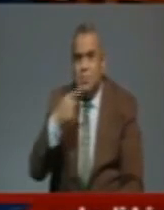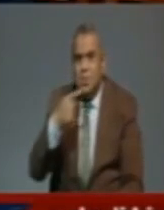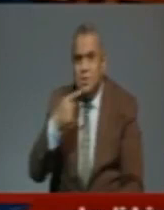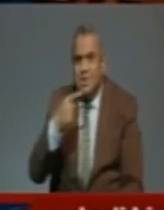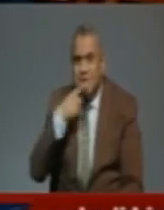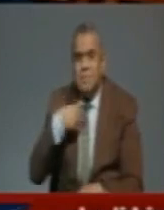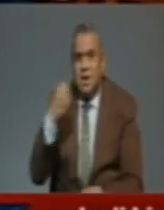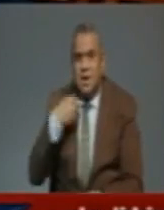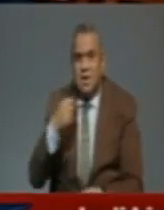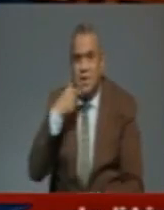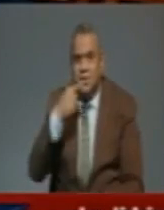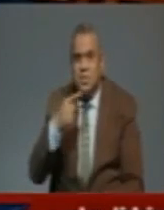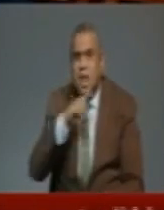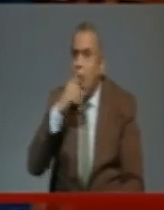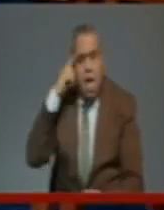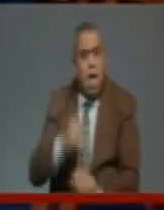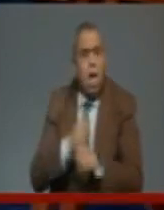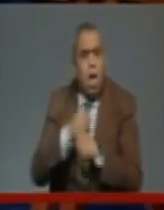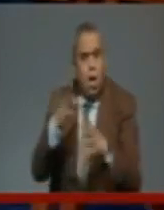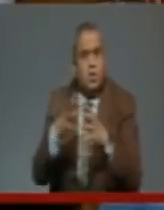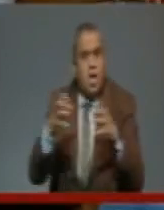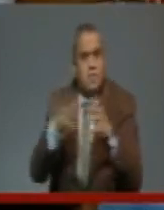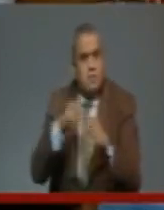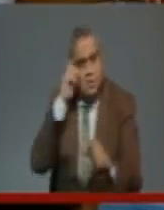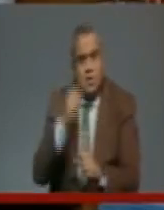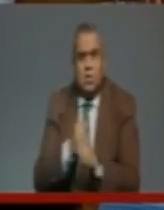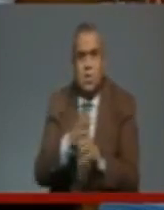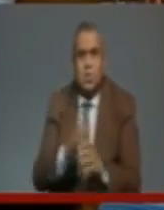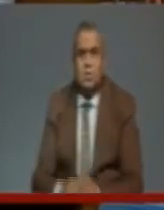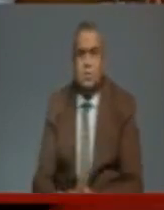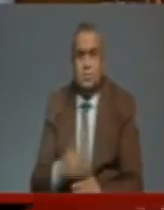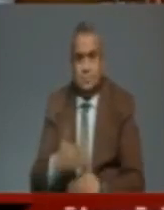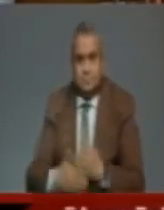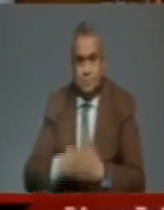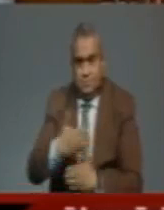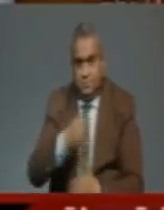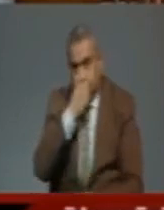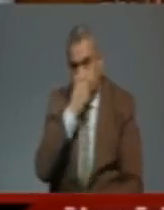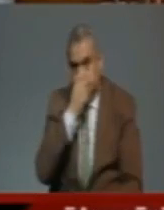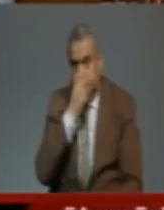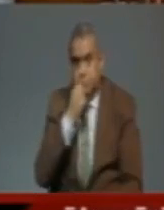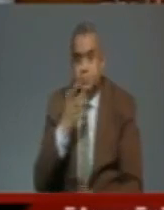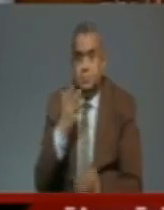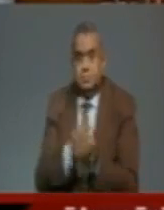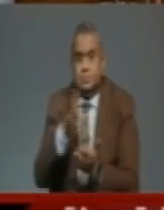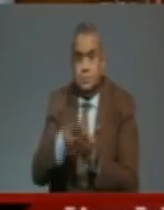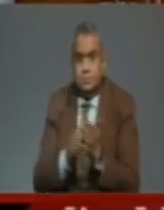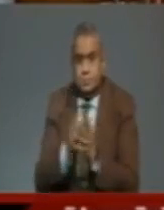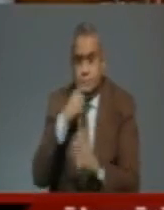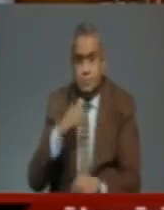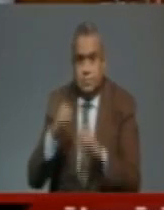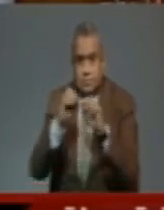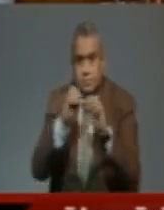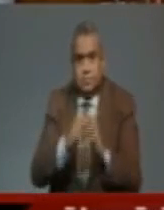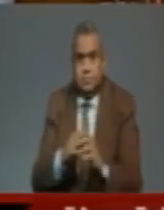لا بعده كان اول